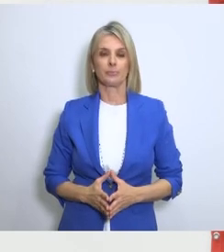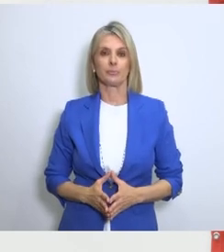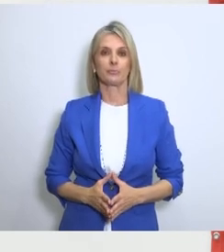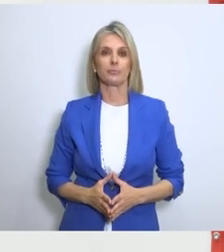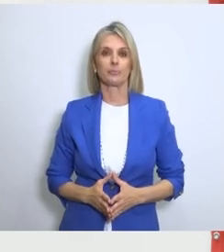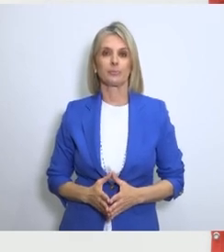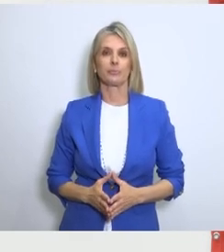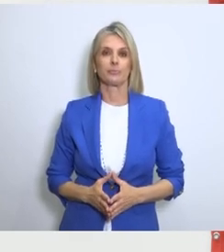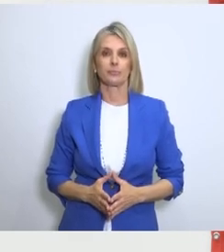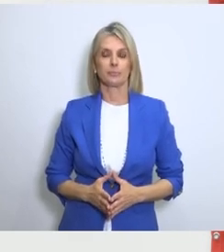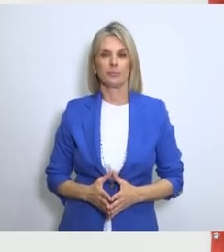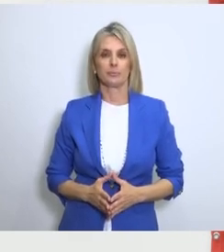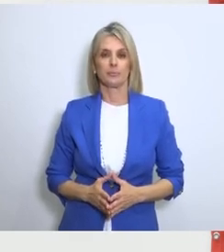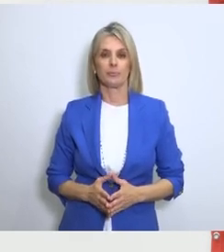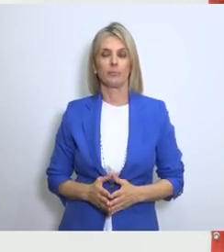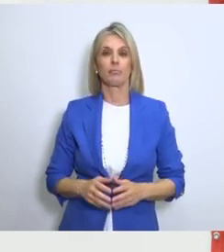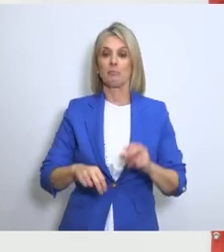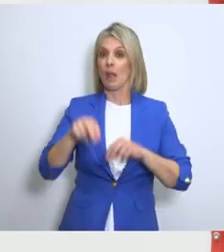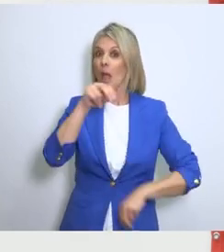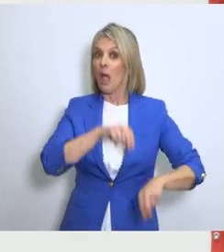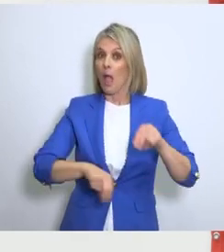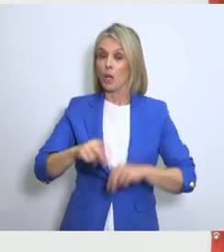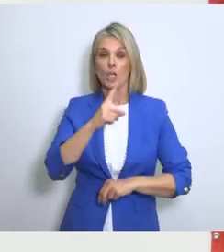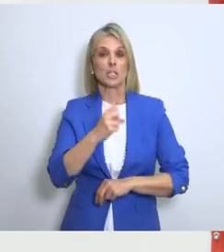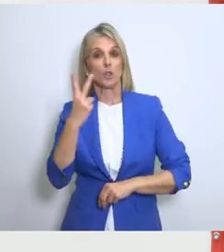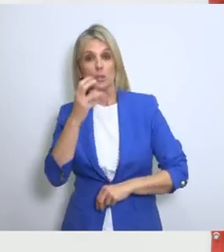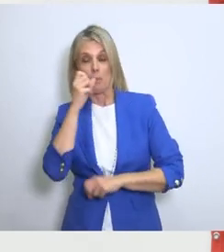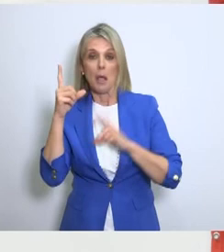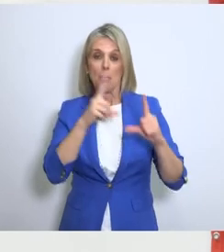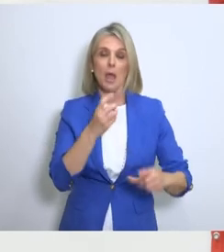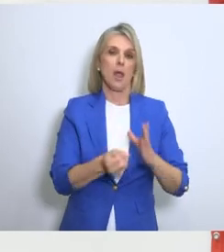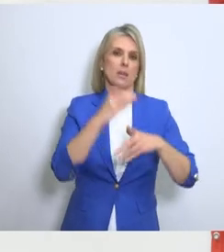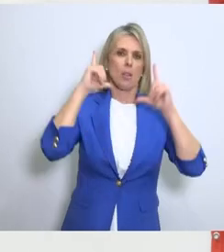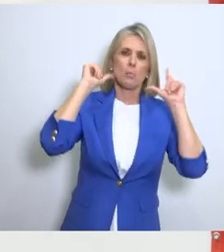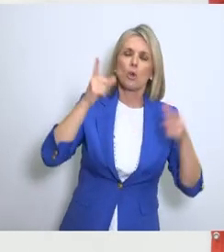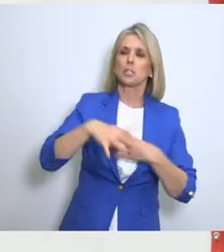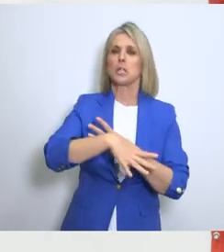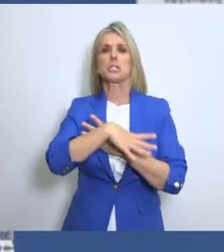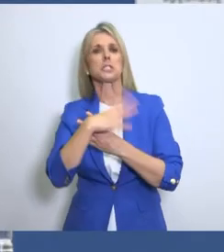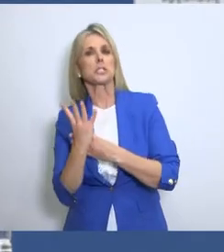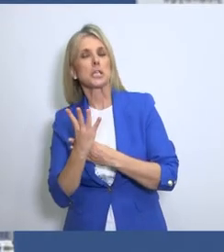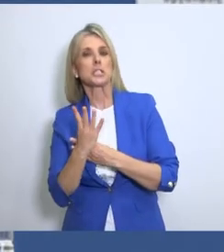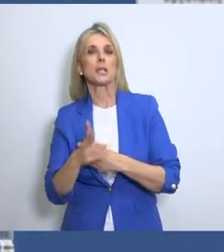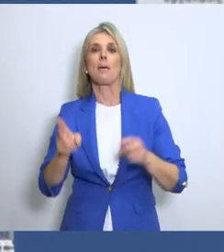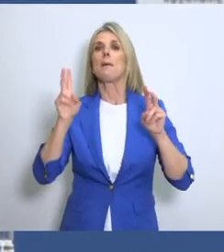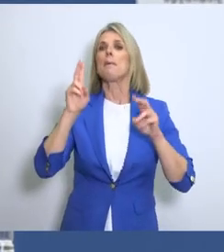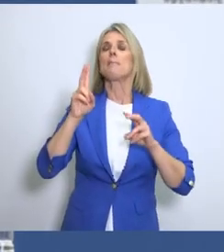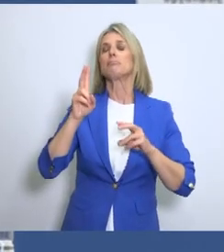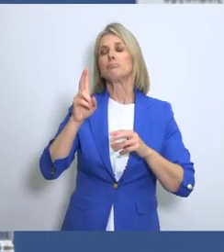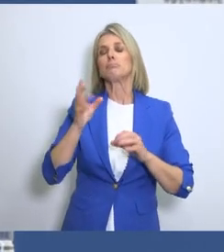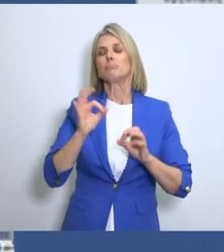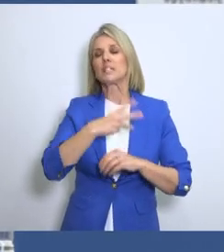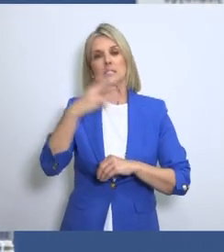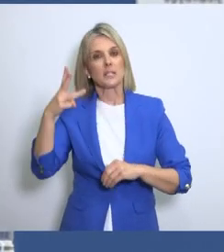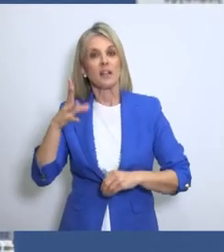Στις εκλογές της 21ης Μάη, Νέα Δημοκρατία, ΣΥΡΙΖΑ, από κοντά και το ΠΑΣΟΚ, θέλουν να ξεχάσουμε το έγκλημα στα Τέμπη.